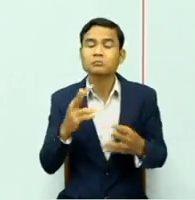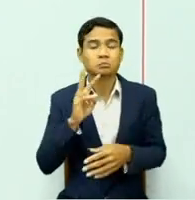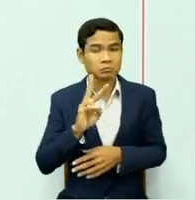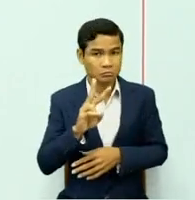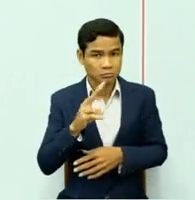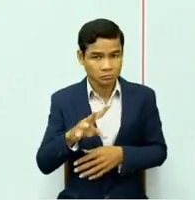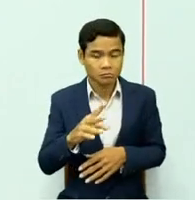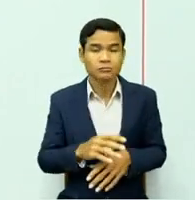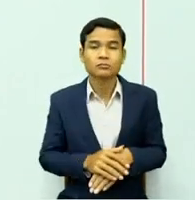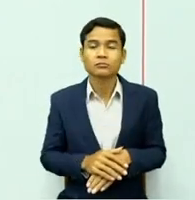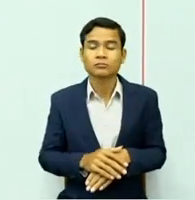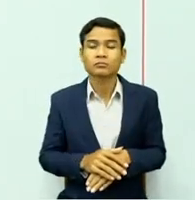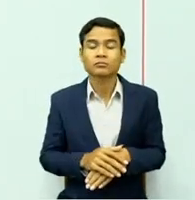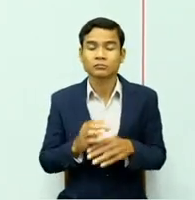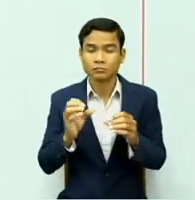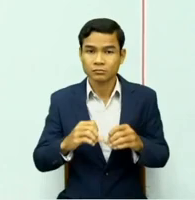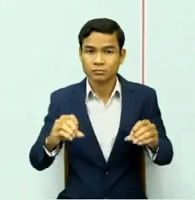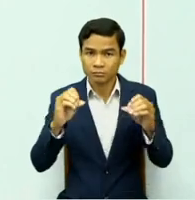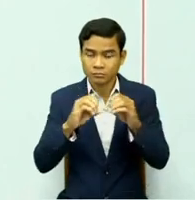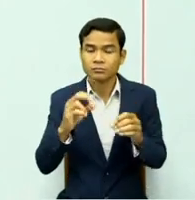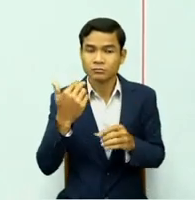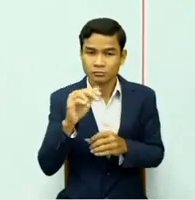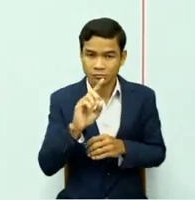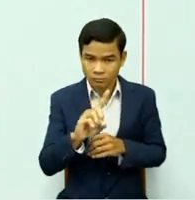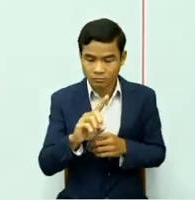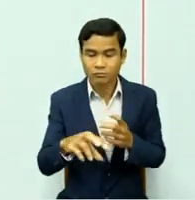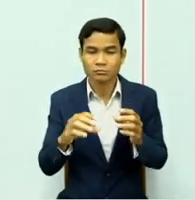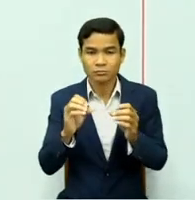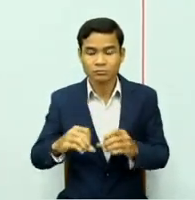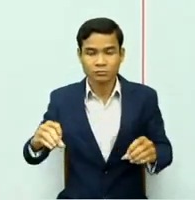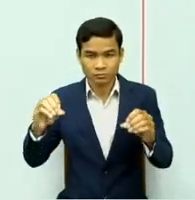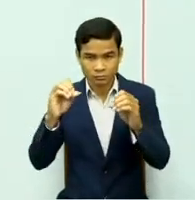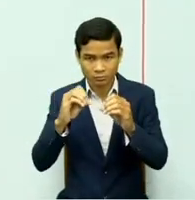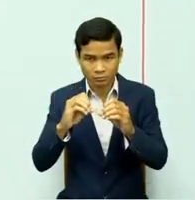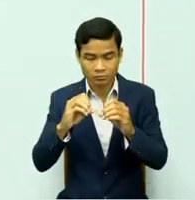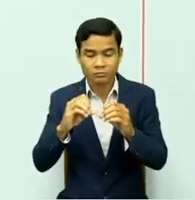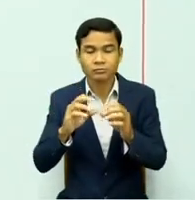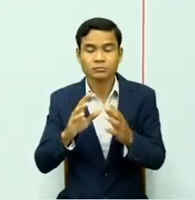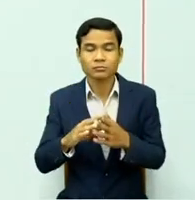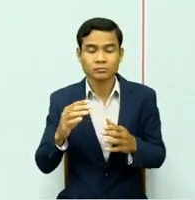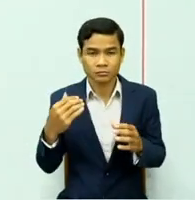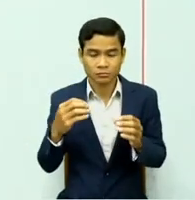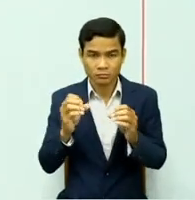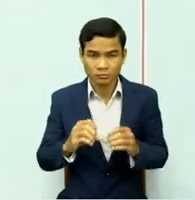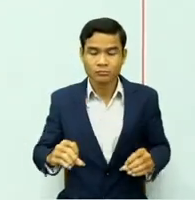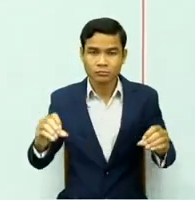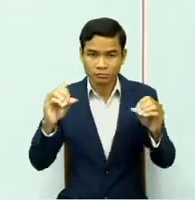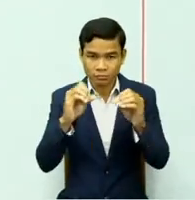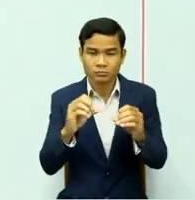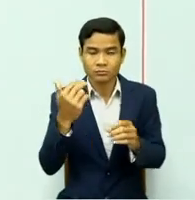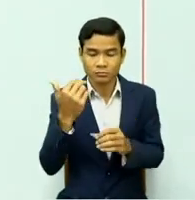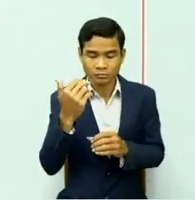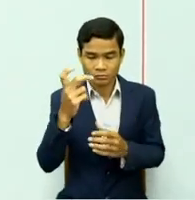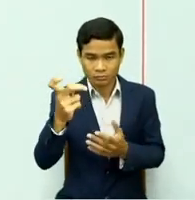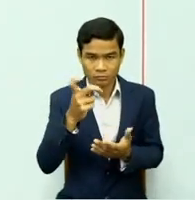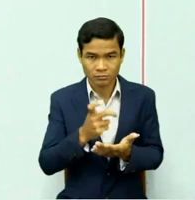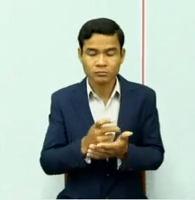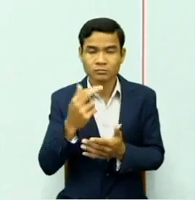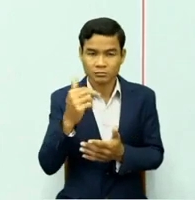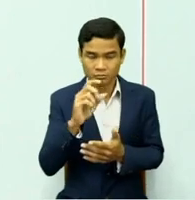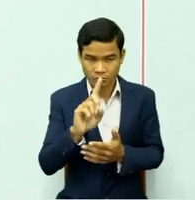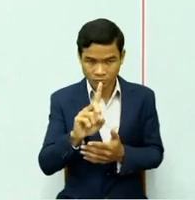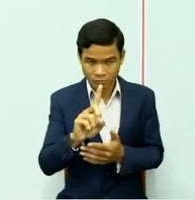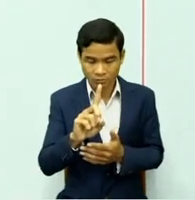ហើយមែនអត់នេះជាលំនាំទី1នេះគឺជាលំនាំជាស្រីណានេះអ្នកគ្រូបញ្ជាក់ឡើងវិញនេះជាលំនាំគំរូទី